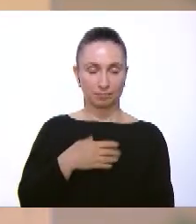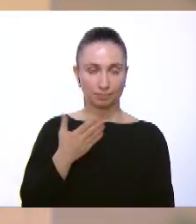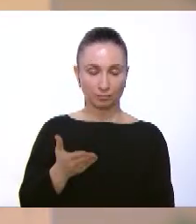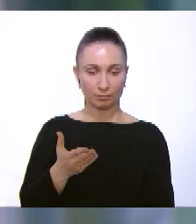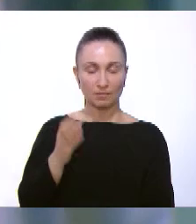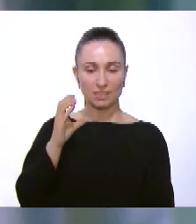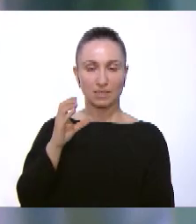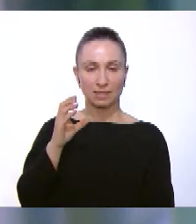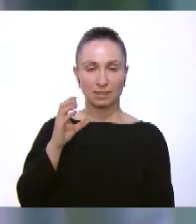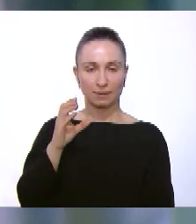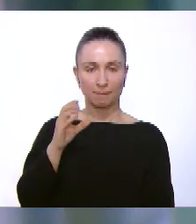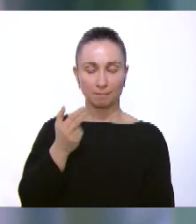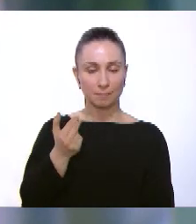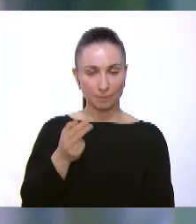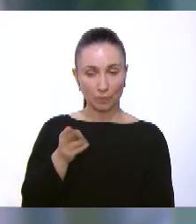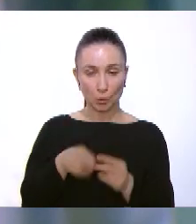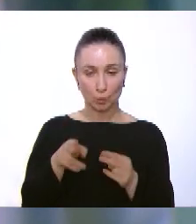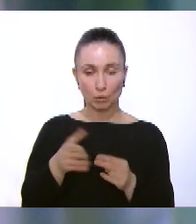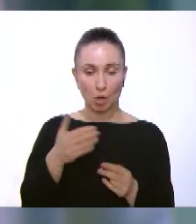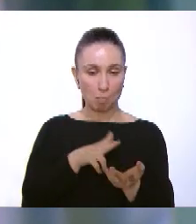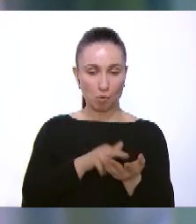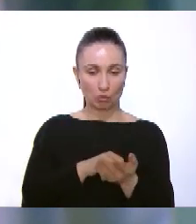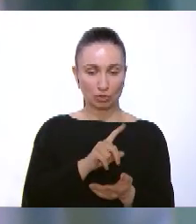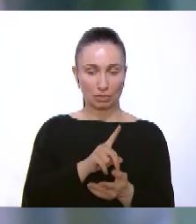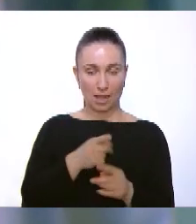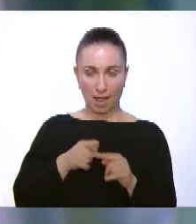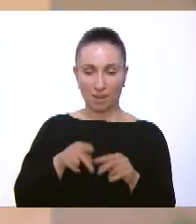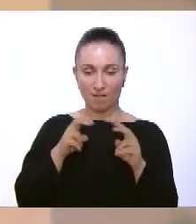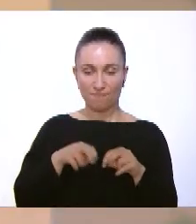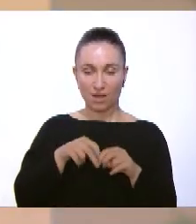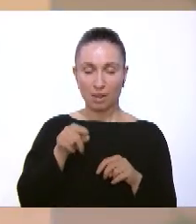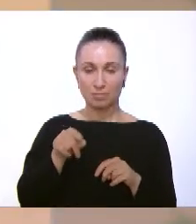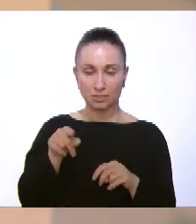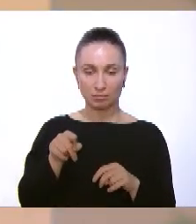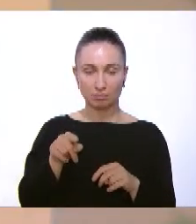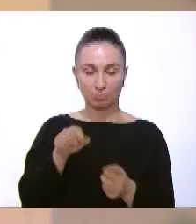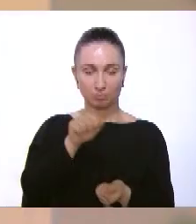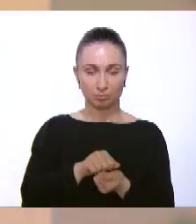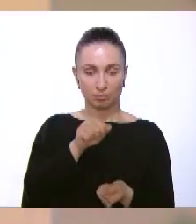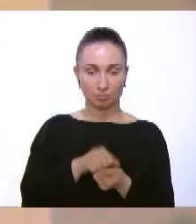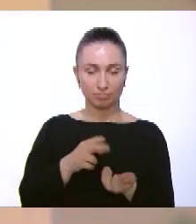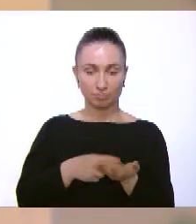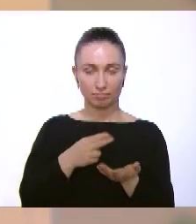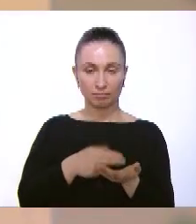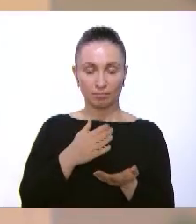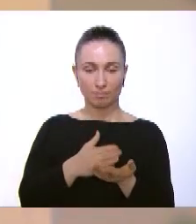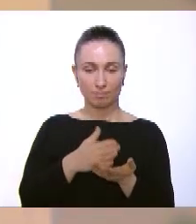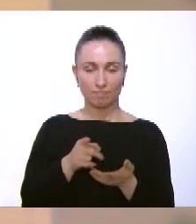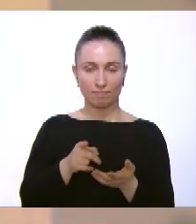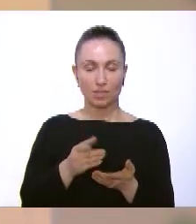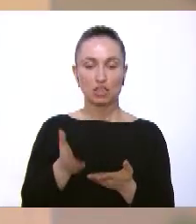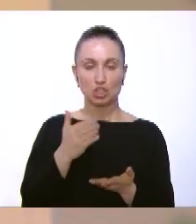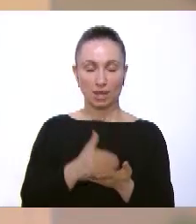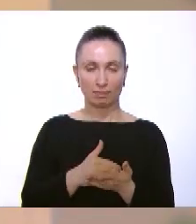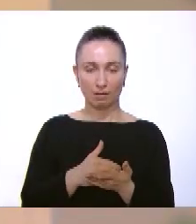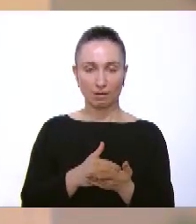სკრინინგი ახსენეთ, დიახ, დაასრულეთ აზრი. ბოდიშ ვიხდი და ამ კვლევების პუბლიკაციები არის კვლევების შედეგი.